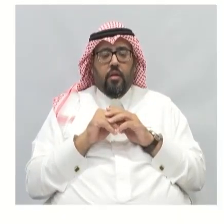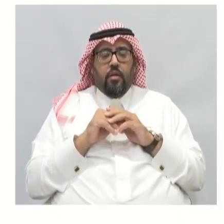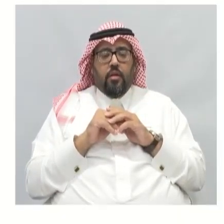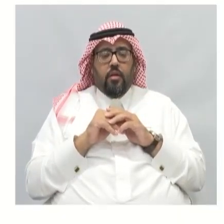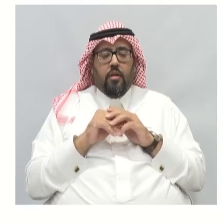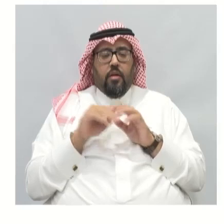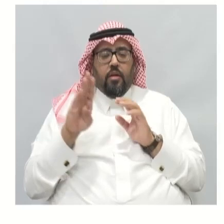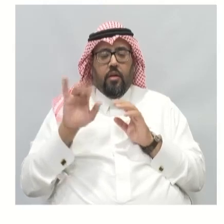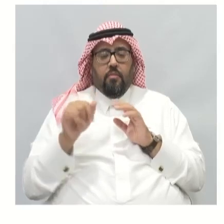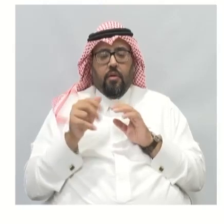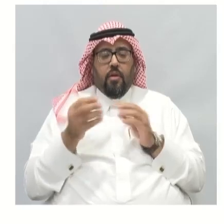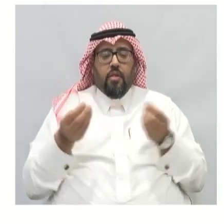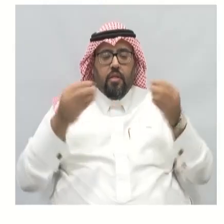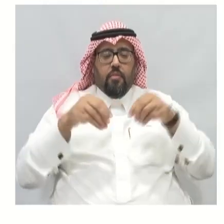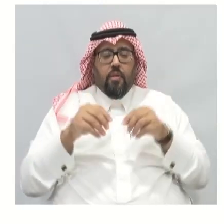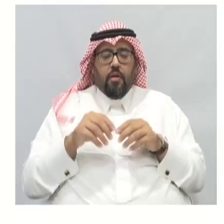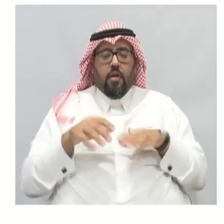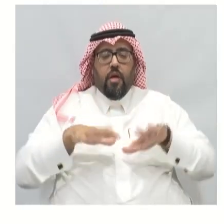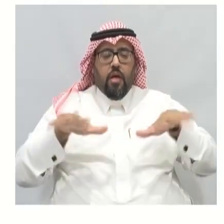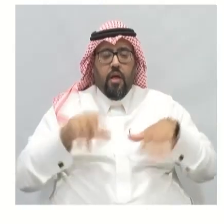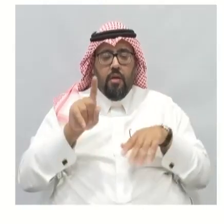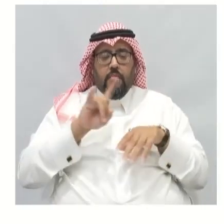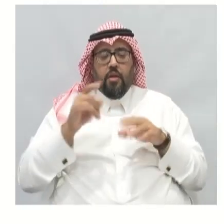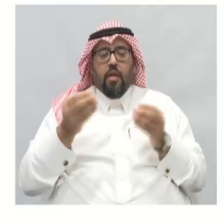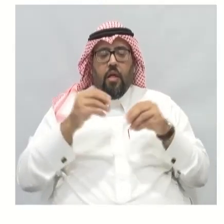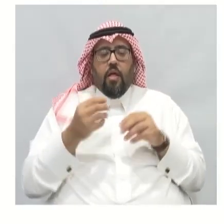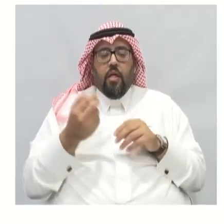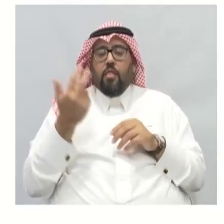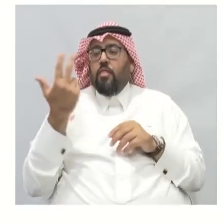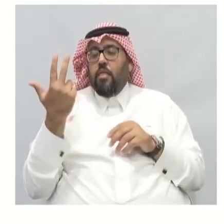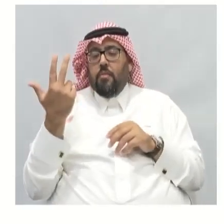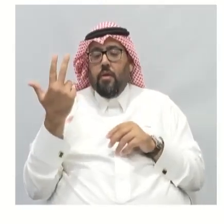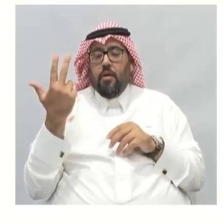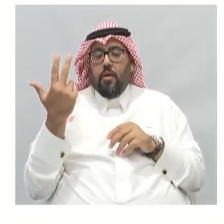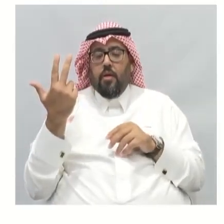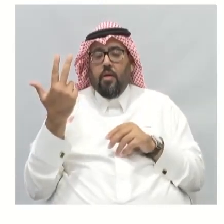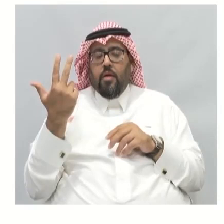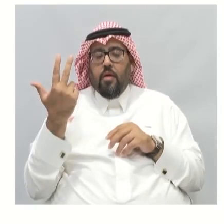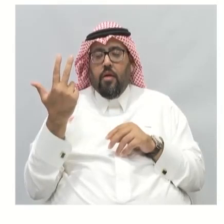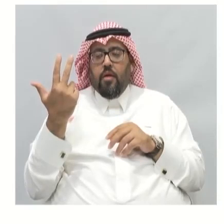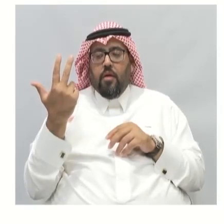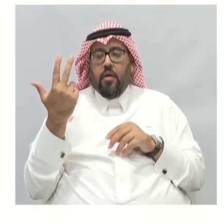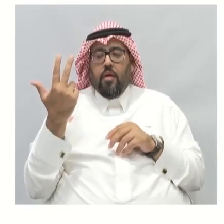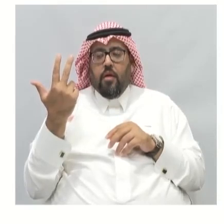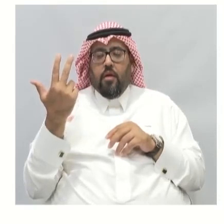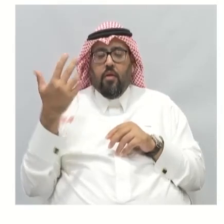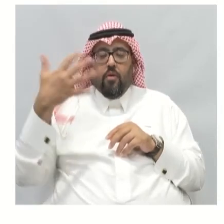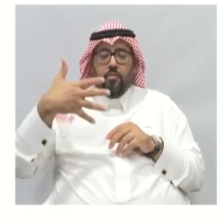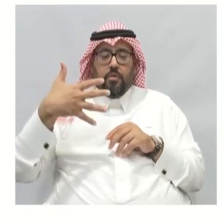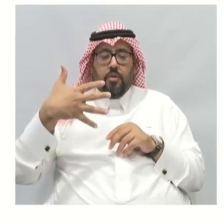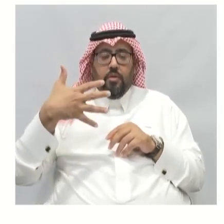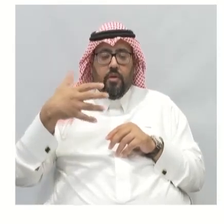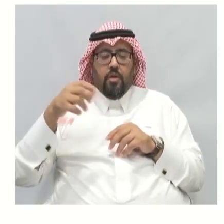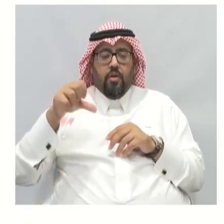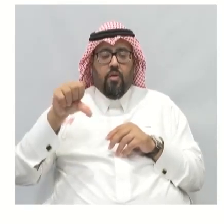الحيوانات كما تضم البلاد 58 متنزها وطنيا اذا هنا كم المتنزهات